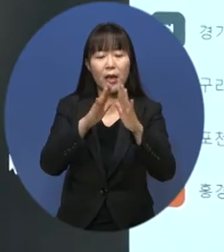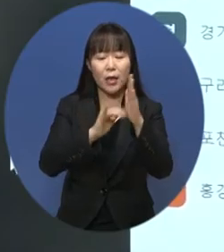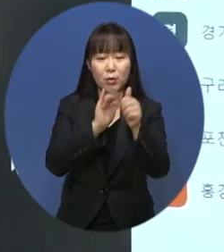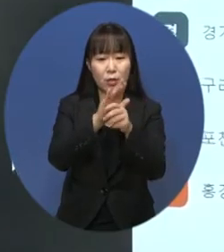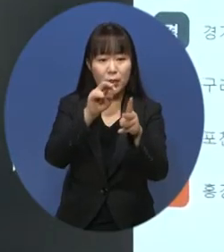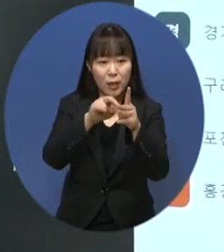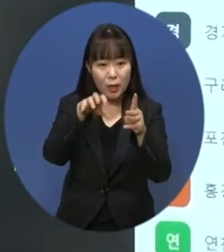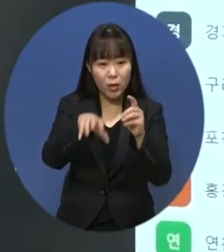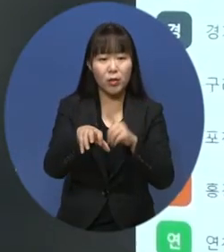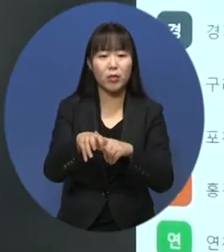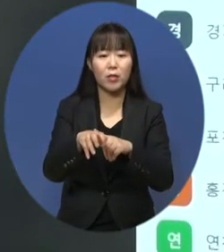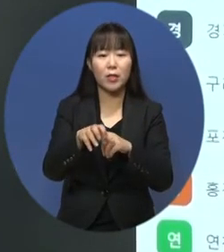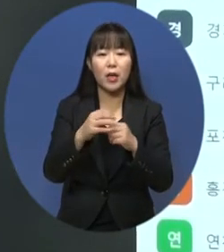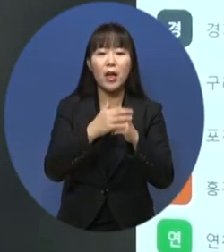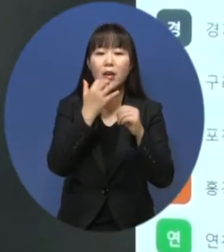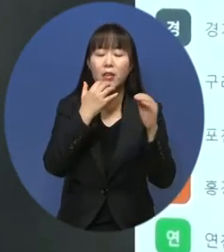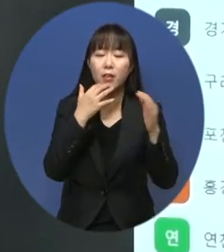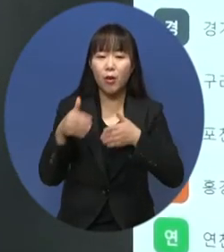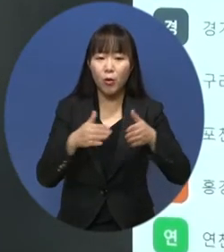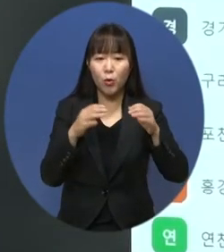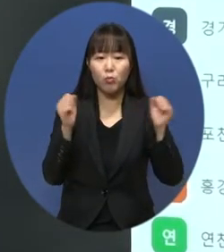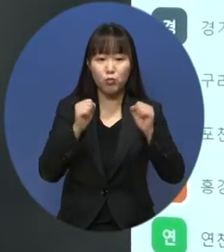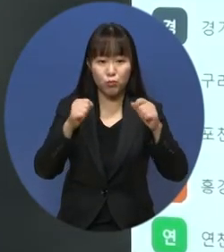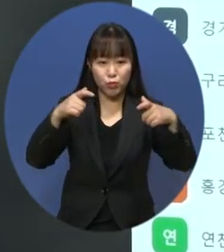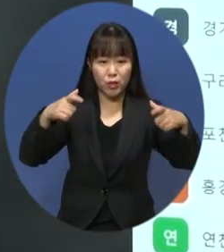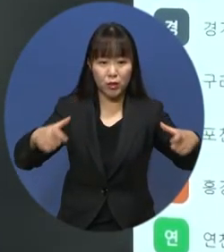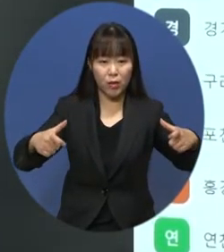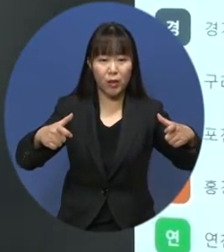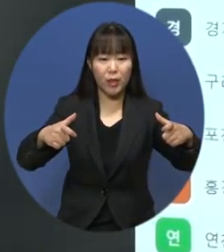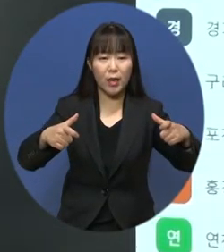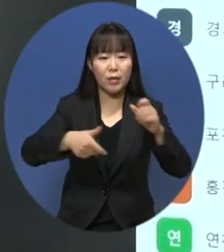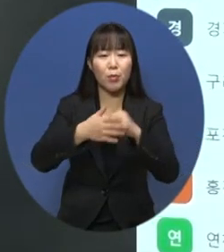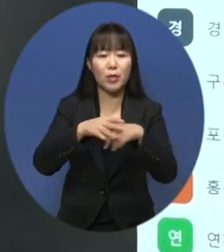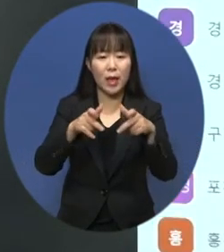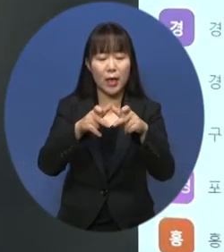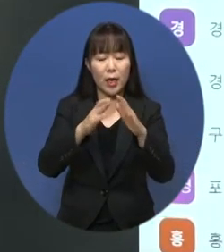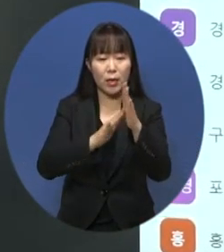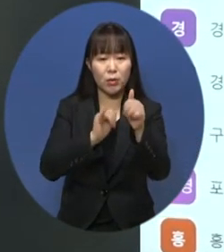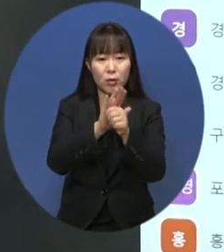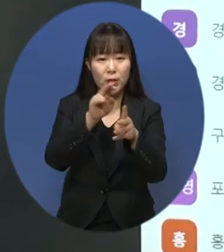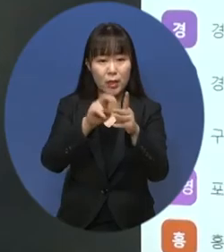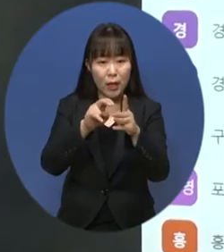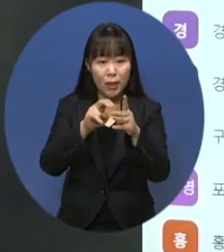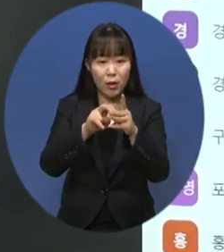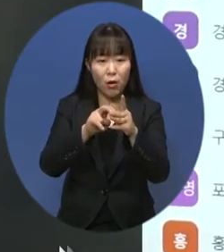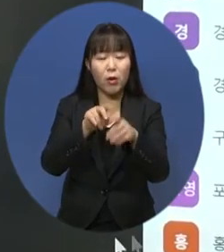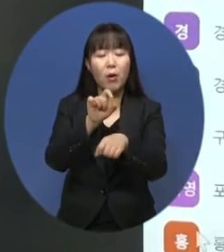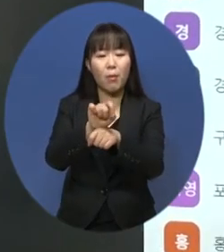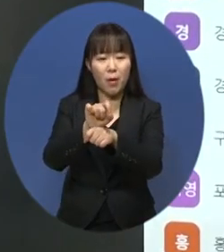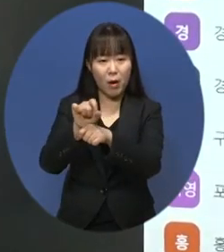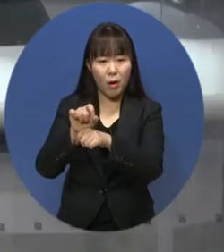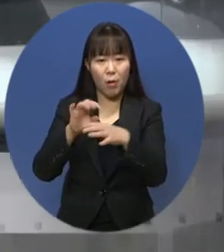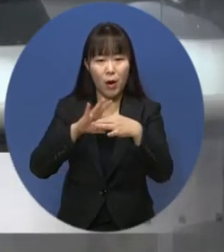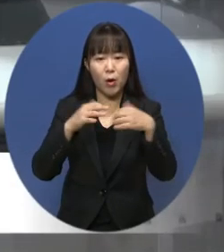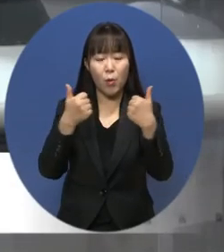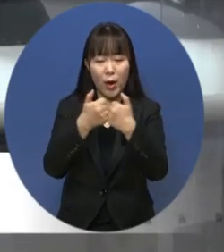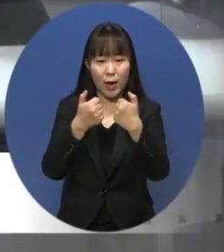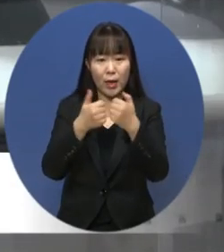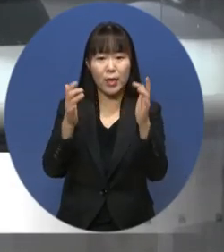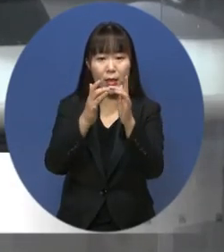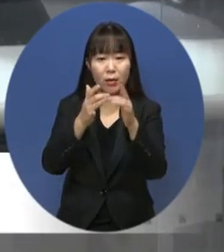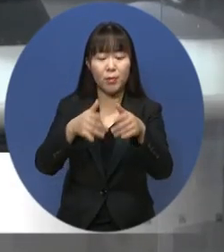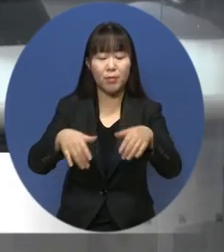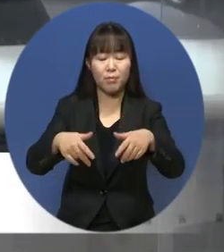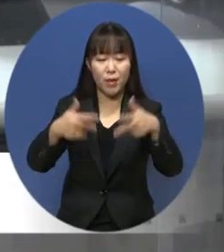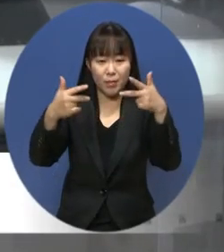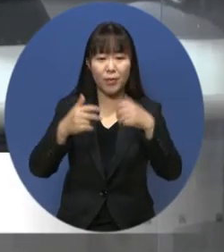북부 시군 장애인 가족 지원센터 운영 컨설팅 회의가 온라인으로 진행되었습니다. 저희가